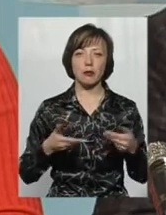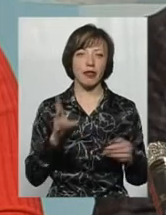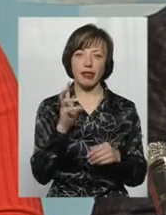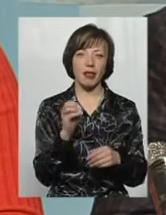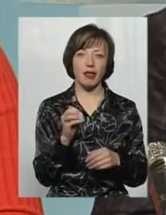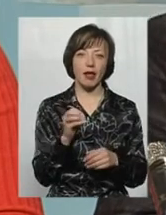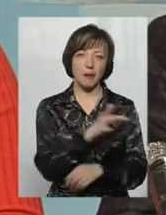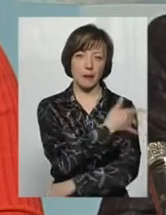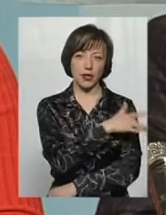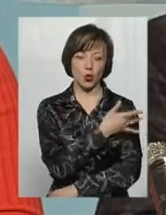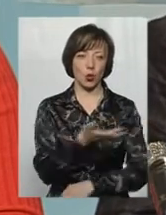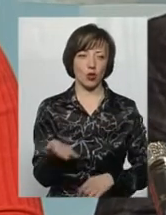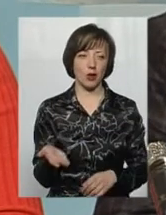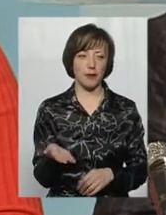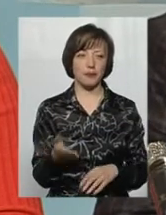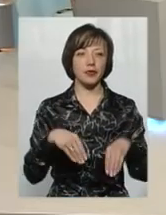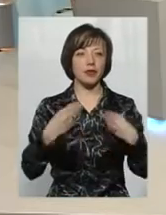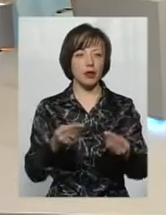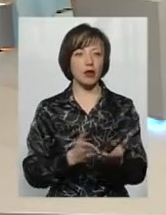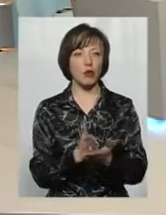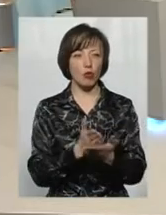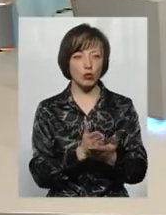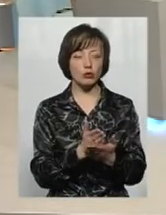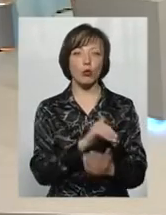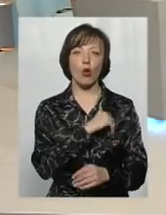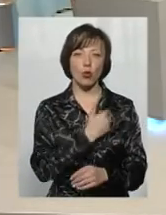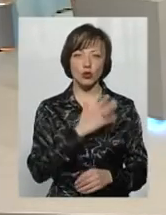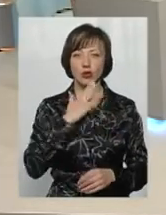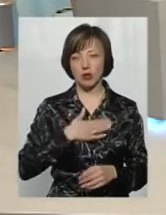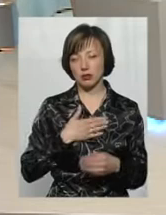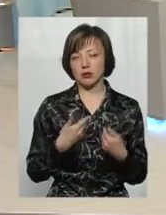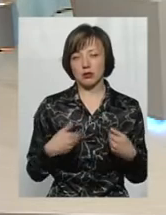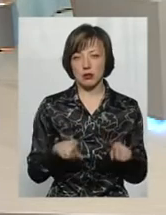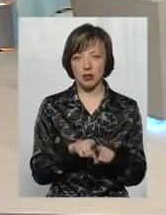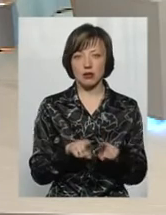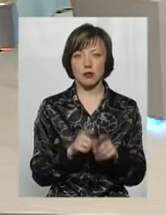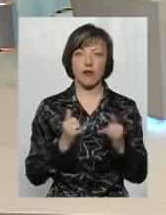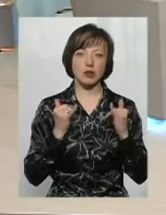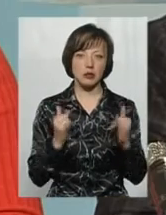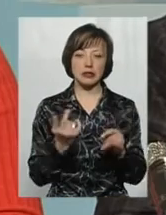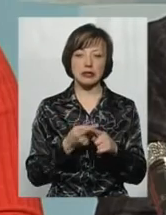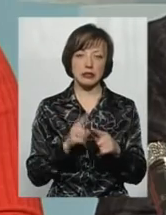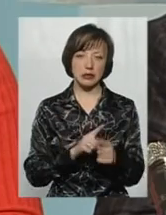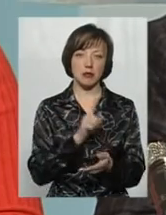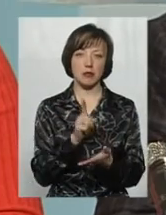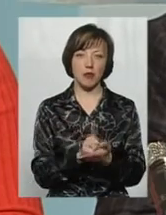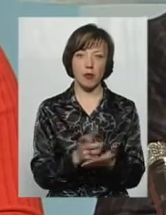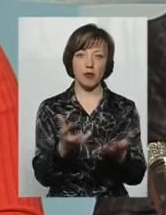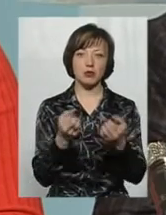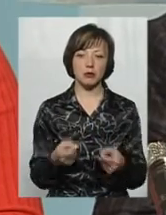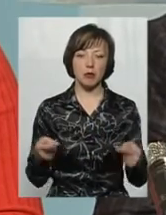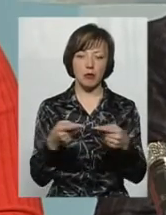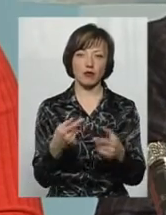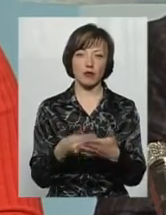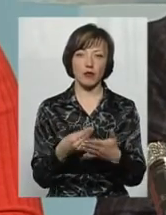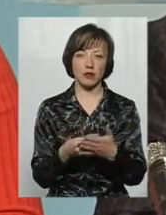ми не прислуга, ми не даємо послуги. Тому ми хочемо, щоб і нас теж поважали. Ми будемо поважати то. І відповідно за це маємо отримати певну